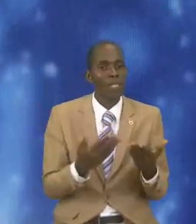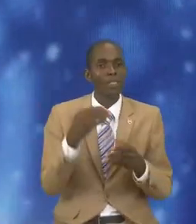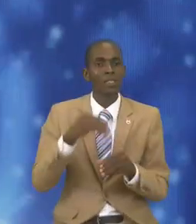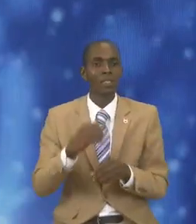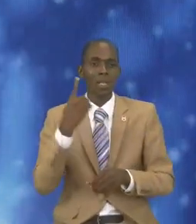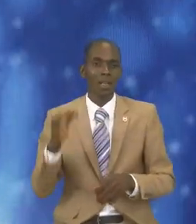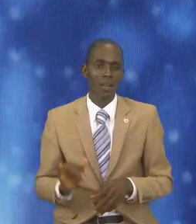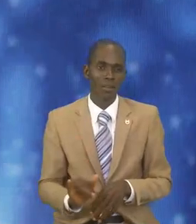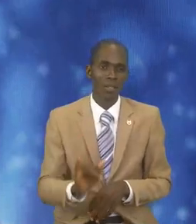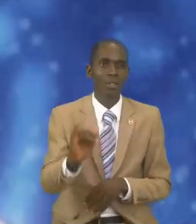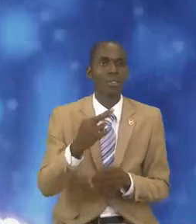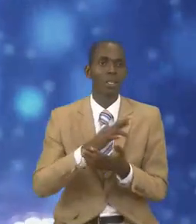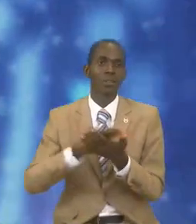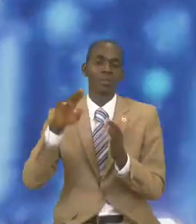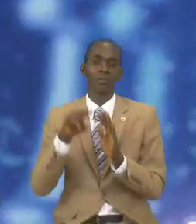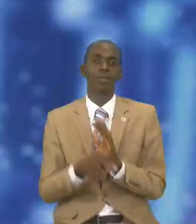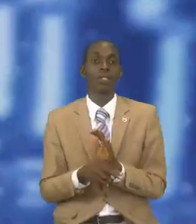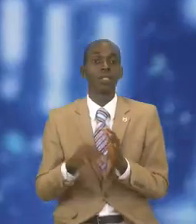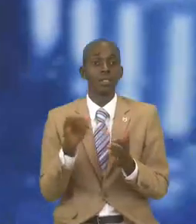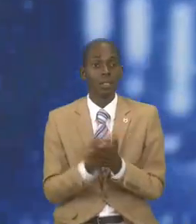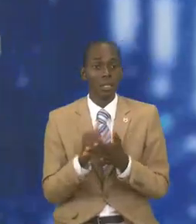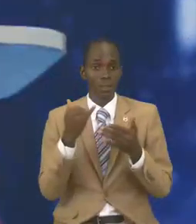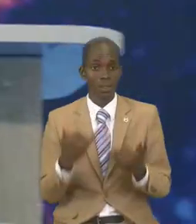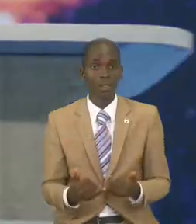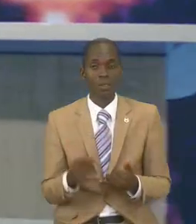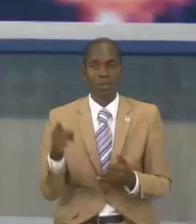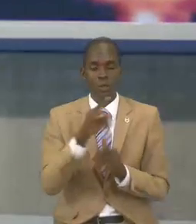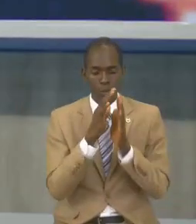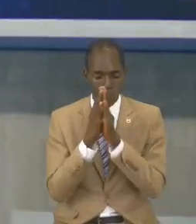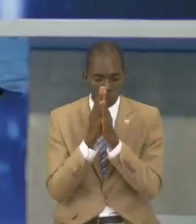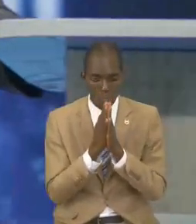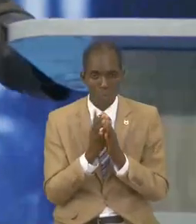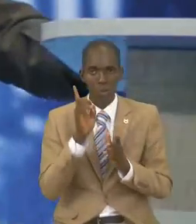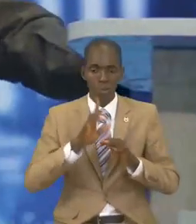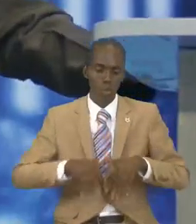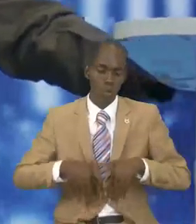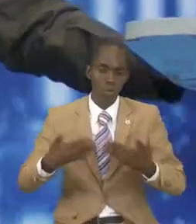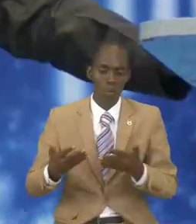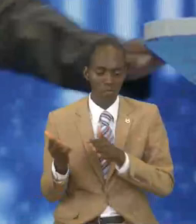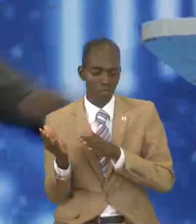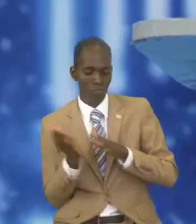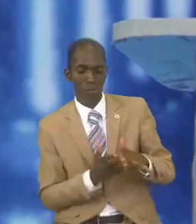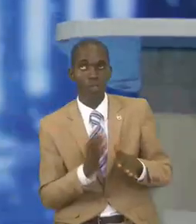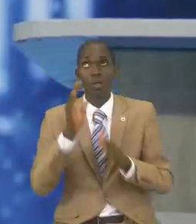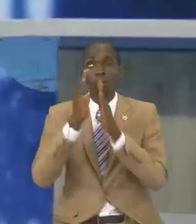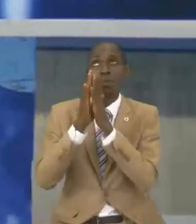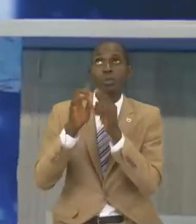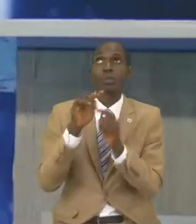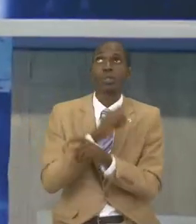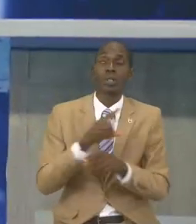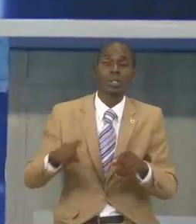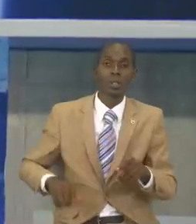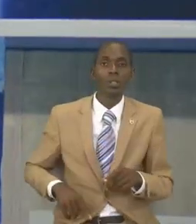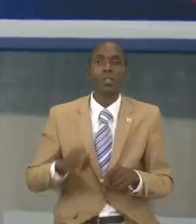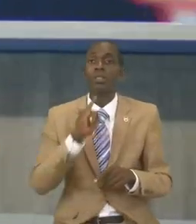justice éternelle. Maintenant, tu as prié, tu as confessé, tu as abandonné, tu as cherché la face